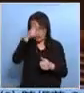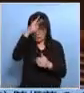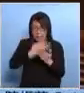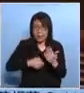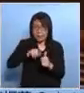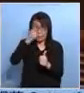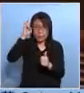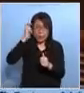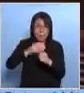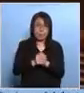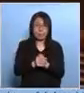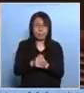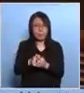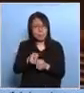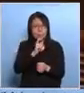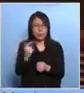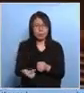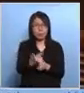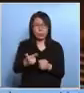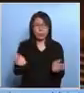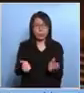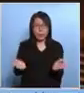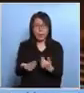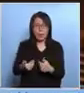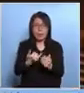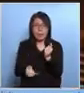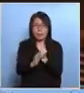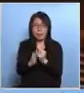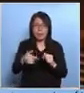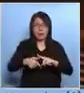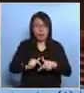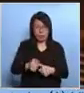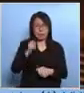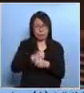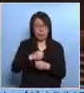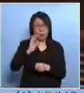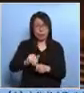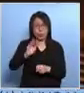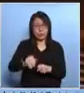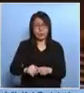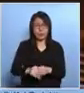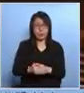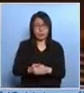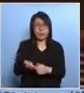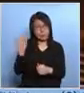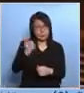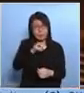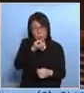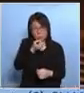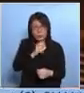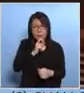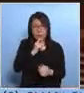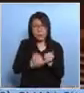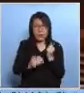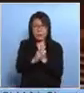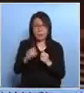先的，你有更多的鼓勵生育措施呢是可以做的。我當時提過的其中一個生育措施